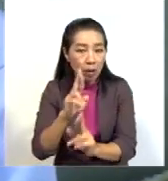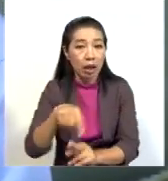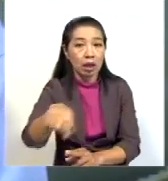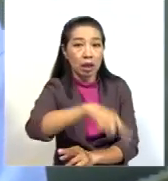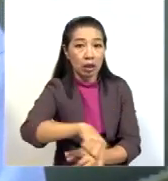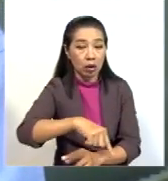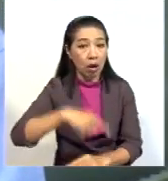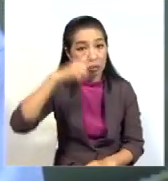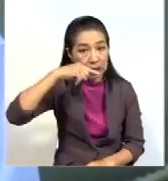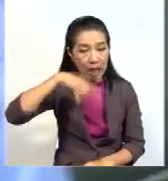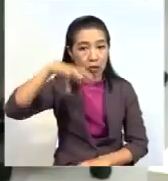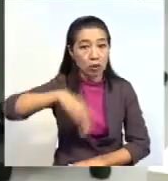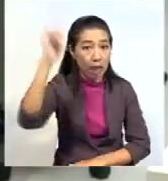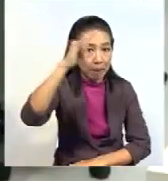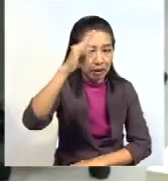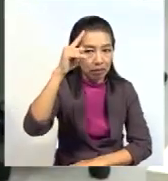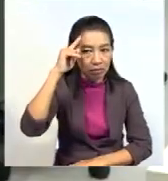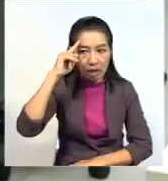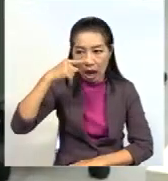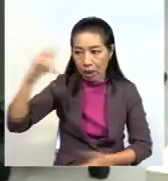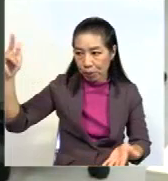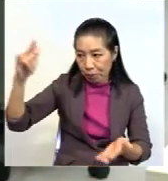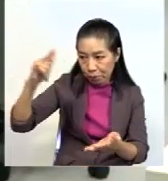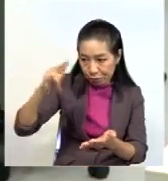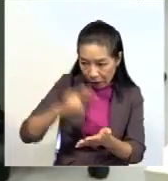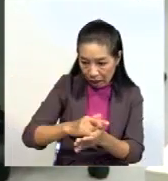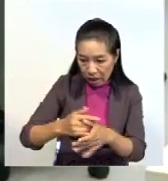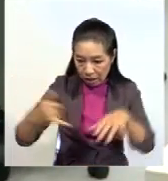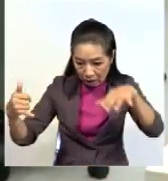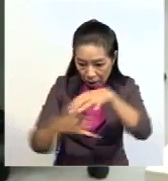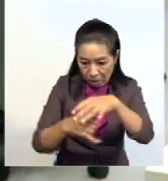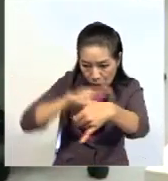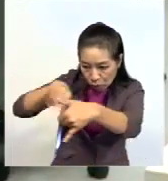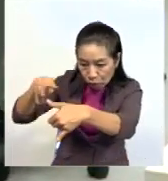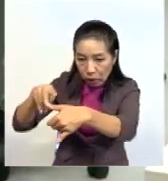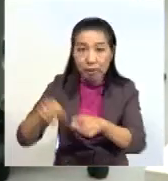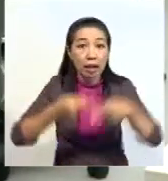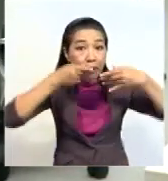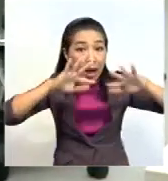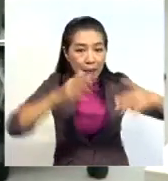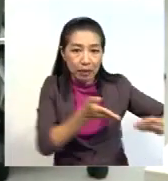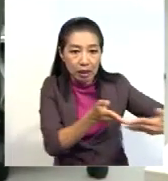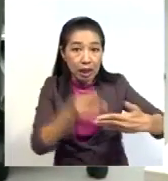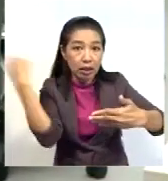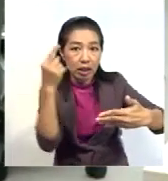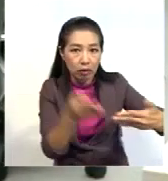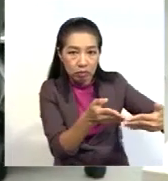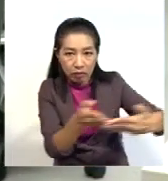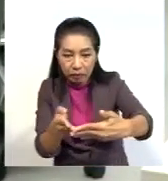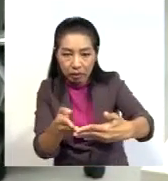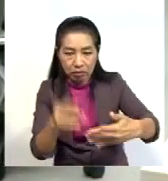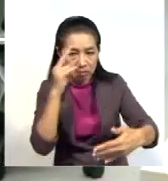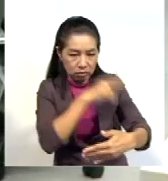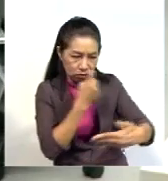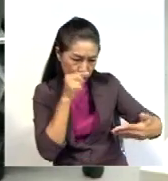านเข้าเมืองทางอากาศเช่นเดิมรวมถึงการคุมเข้มด่านทางน้ำที่มีเรือท่องเที่ยวขนาดใหญ่เข้ามาถ้าหากว่าเรือลำไ